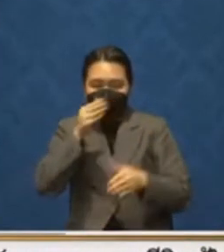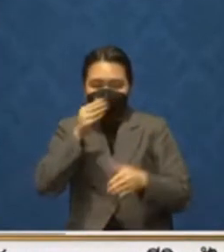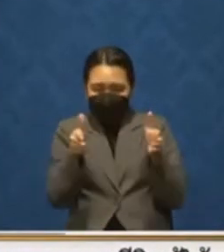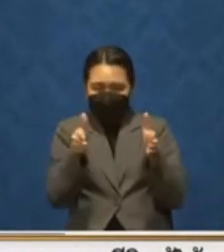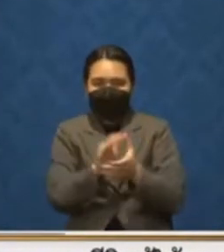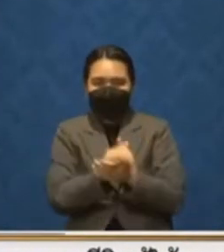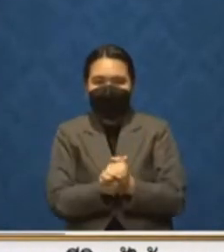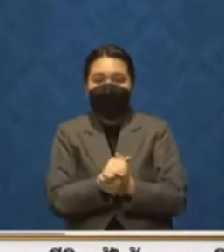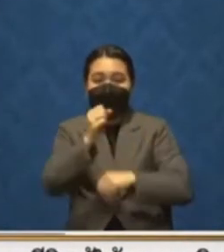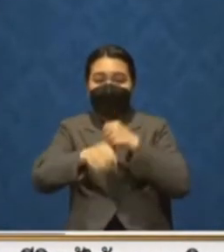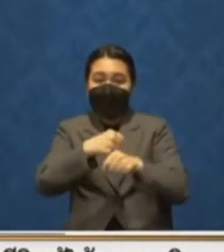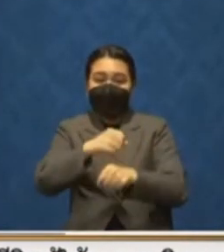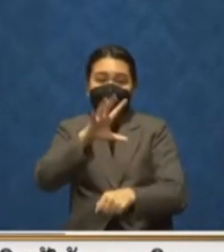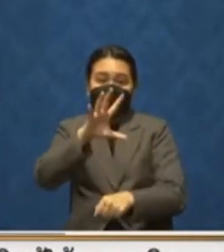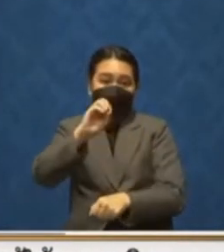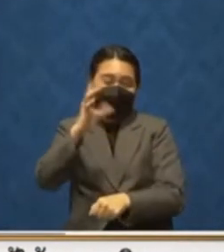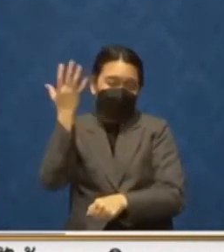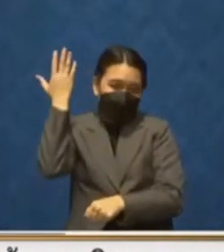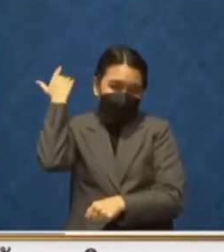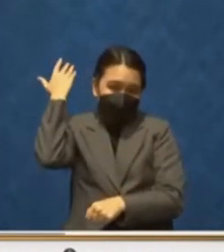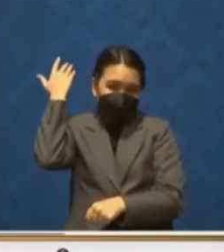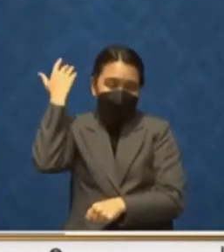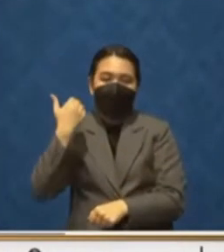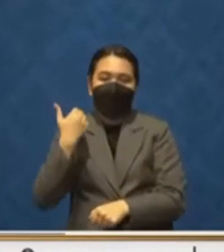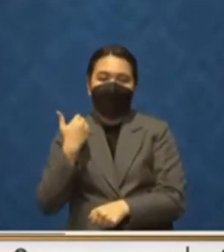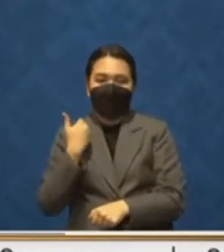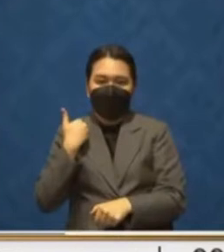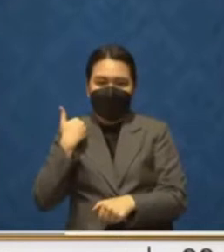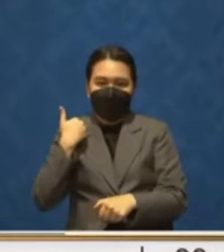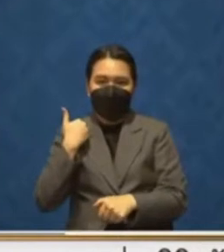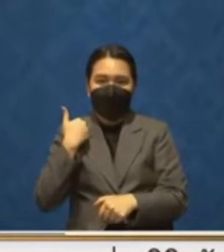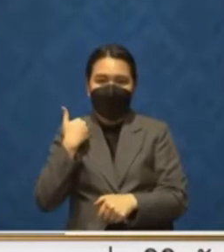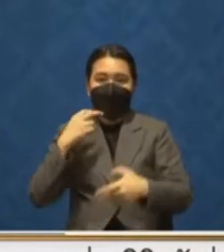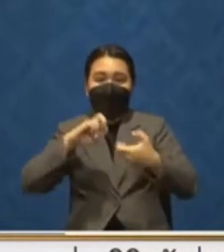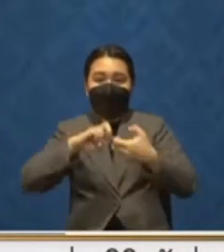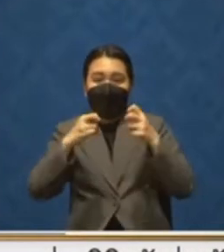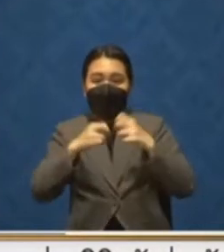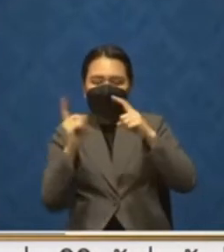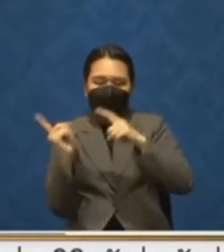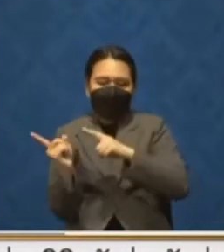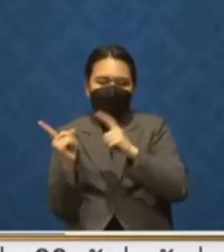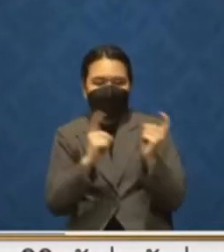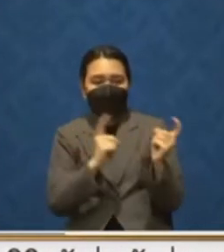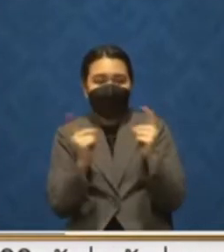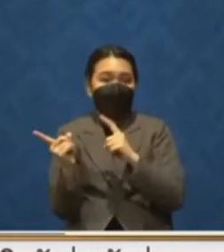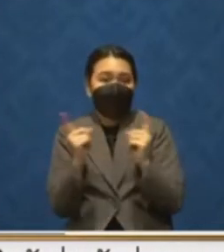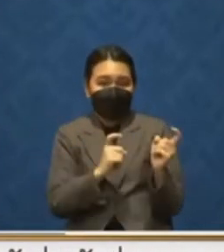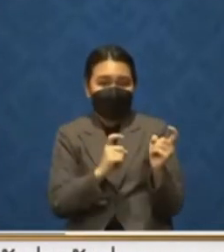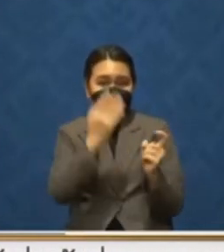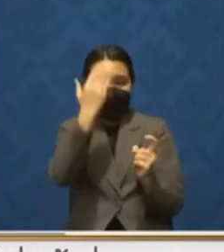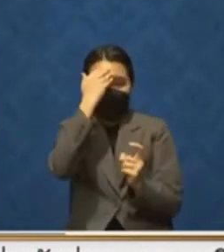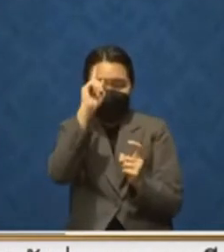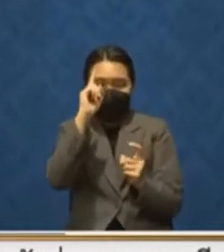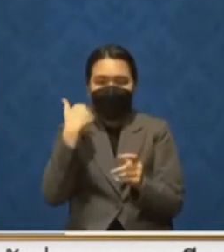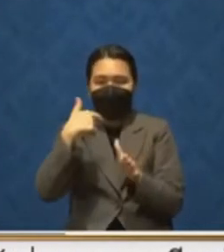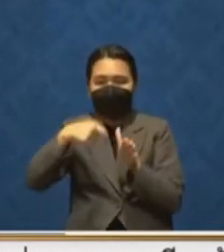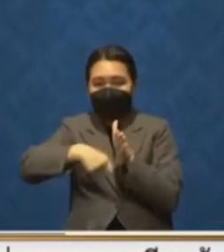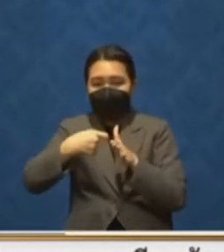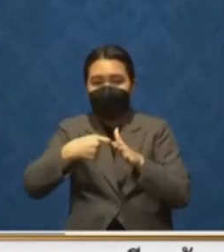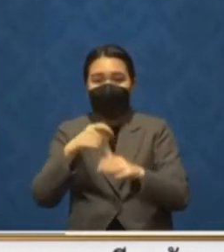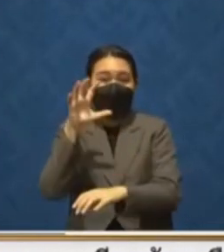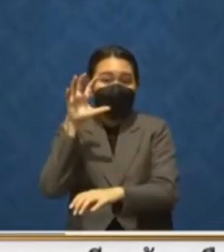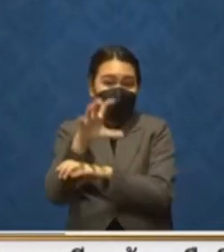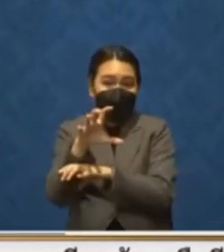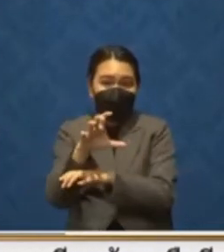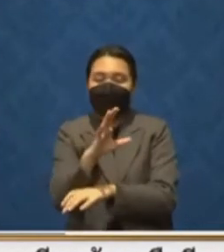ที่แล้วเนี่ยมันมีข้อที่เขาโต้แย้งขึ้นมาเพราะเรายังมีเงื่อนไขบังคับว่าแท่นขุด